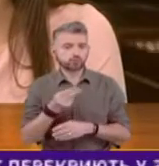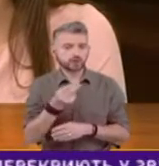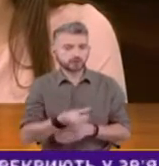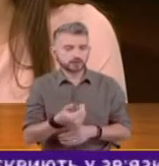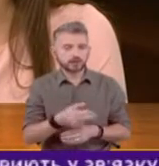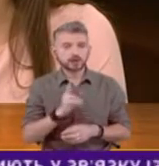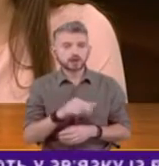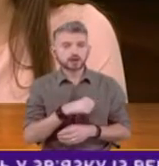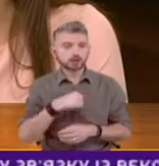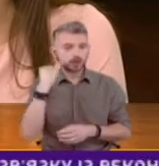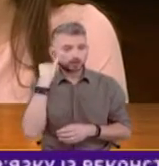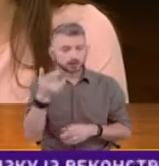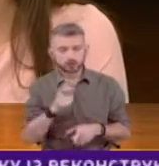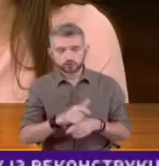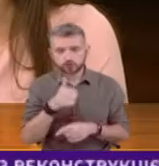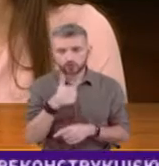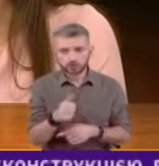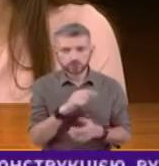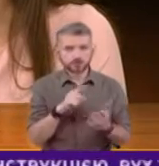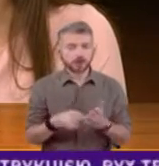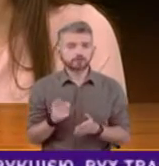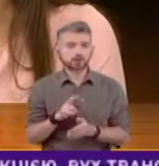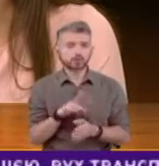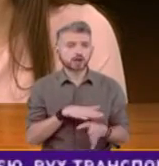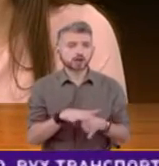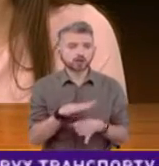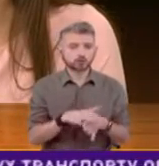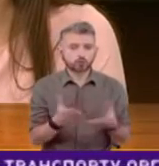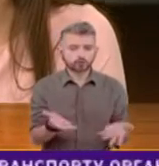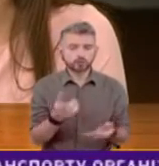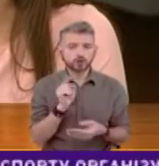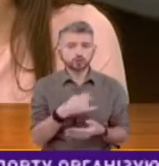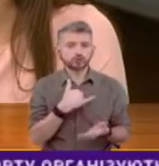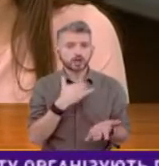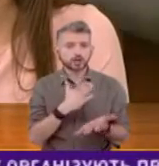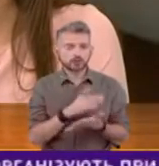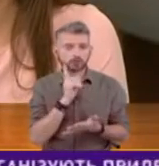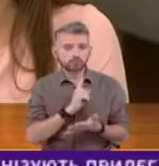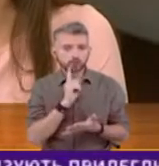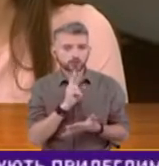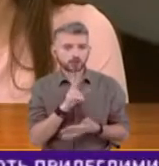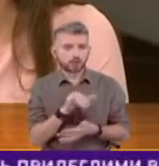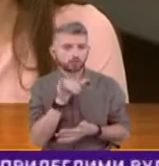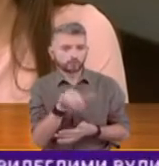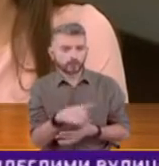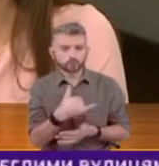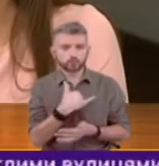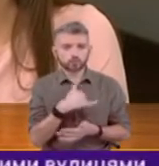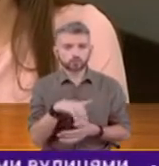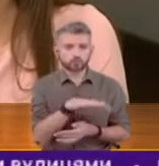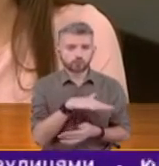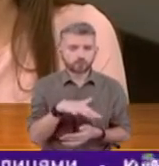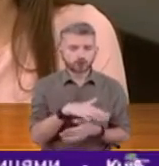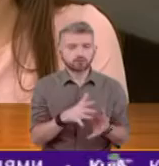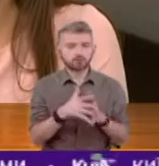як сама ідея, вона дуже хороша. Питання в тому, як ми її реалізовуємо. І тут у нас є поки що, як і у вас, і у громади,